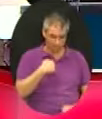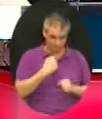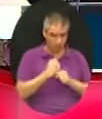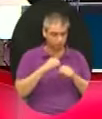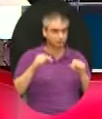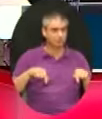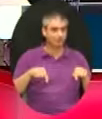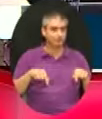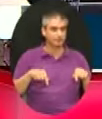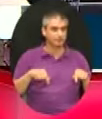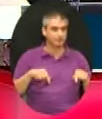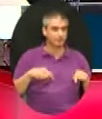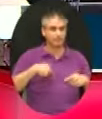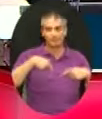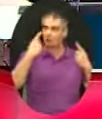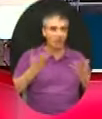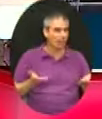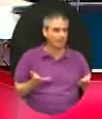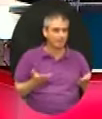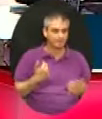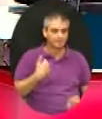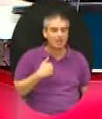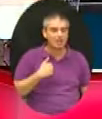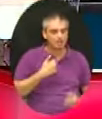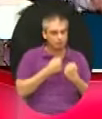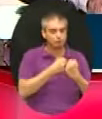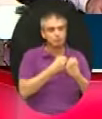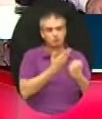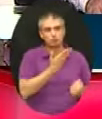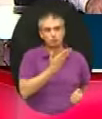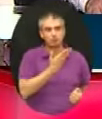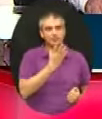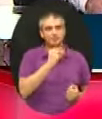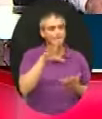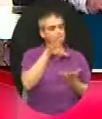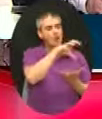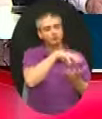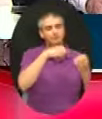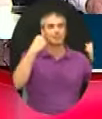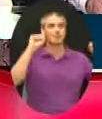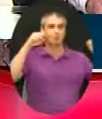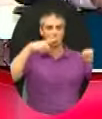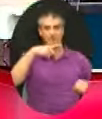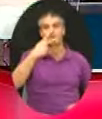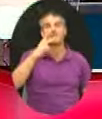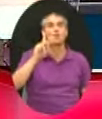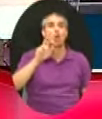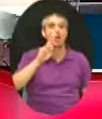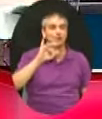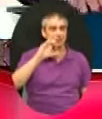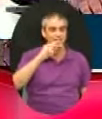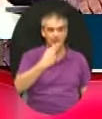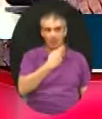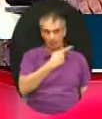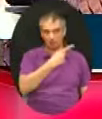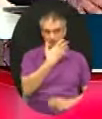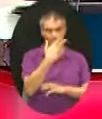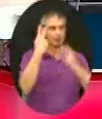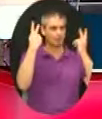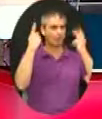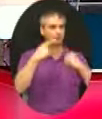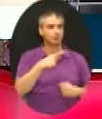כאן כל הימים האלה. אני מתמודד עם המחוזים הדמוקרטיים בפלורידה, שזה מדינה